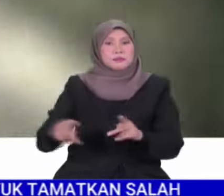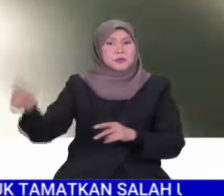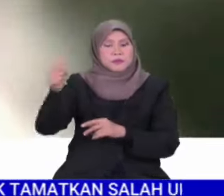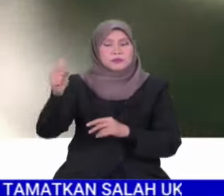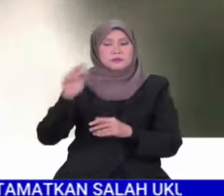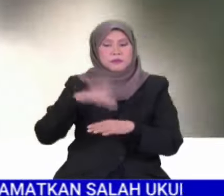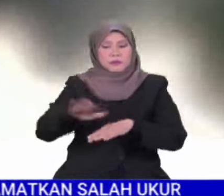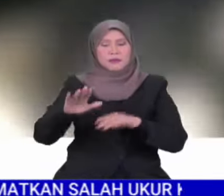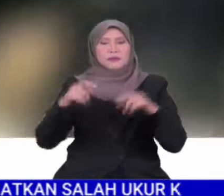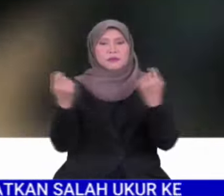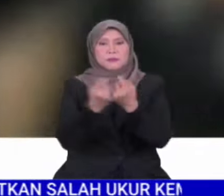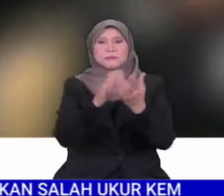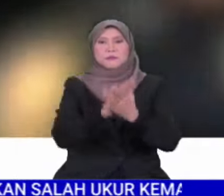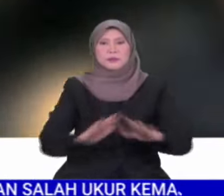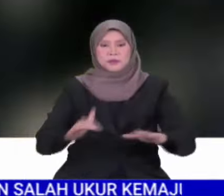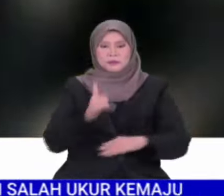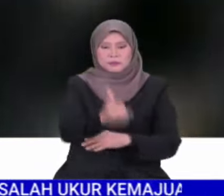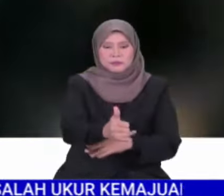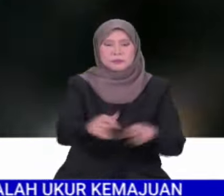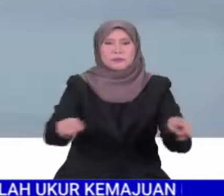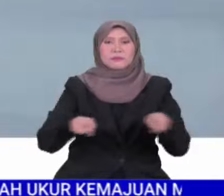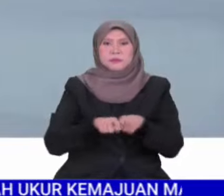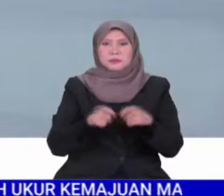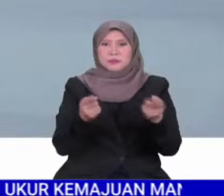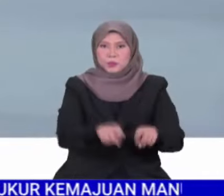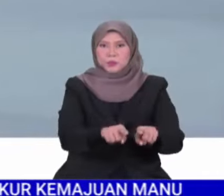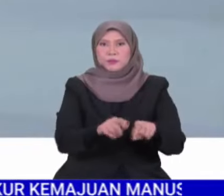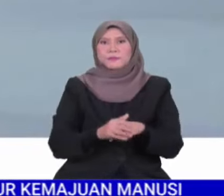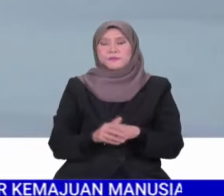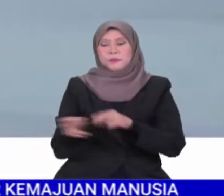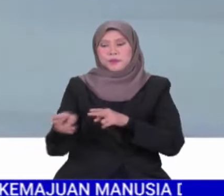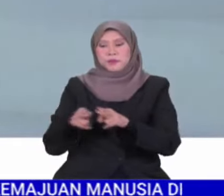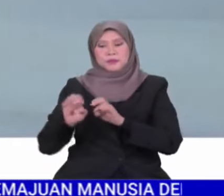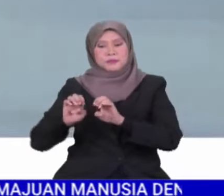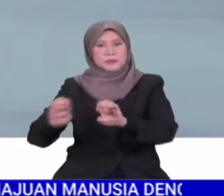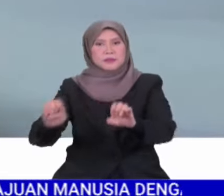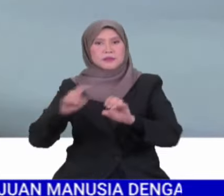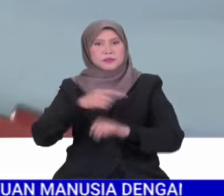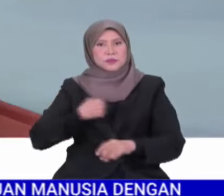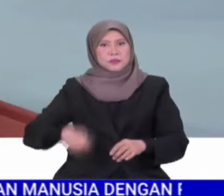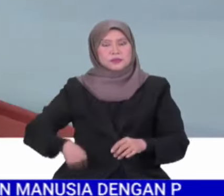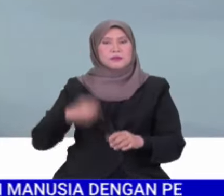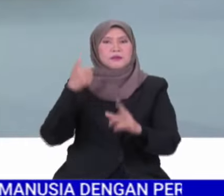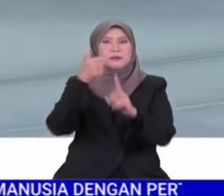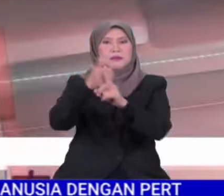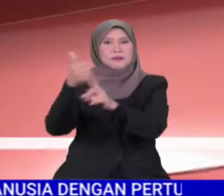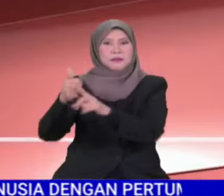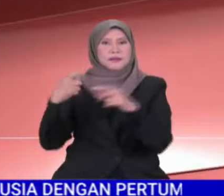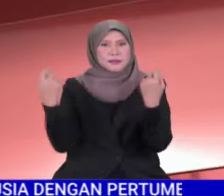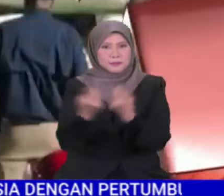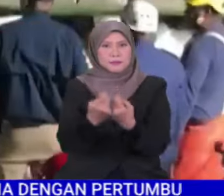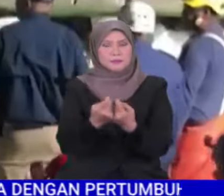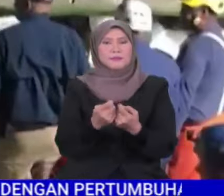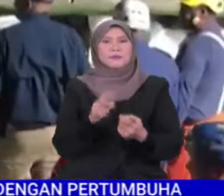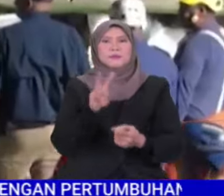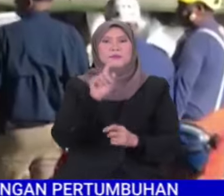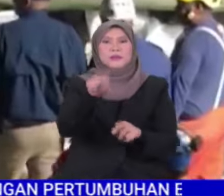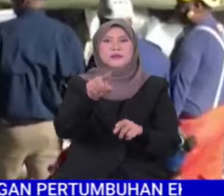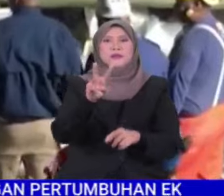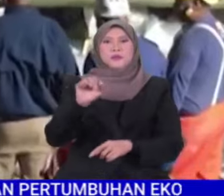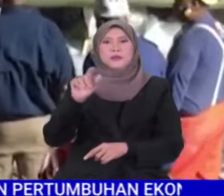telah menghantar pasukan menyelamat ke tempat kejadian. Kementerian Pengurusan Kecemasan China turut mengarah pasukannya ke